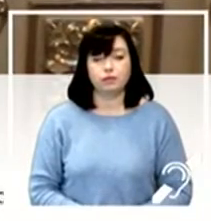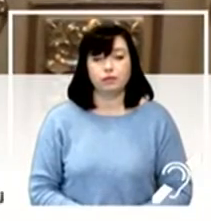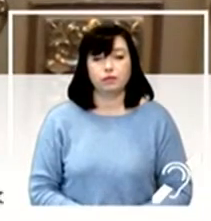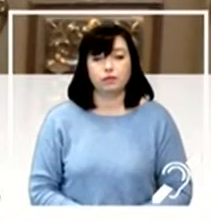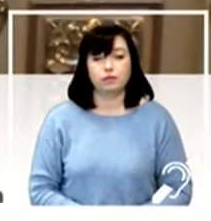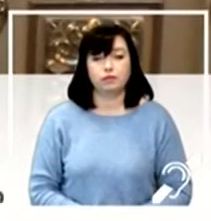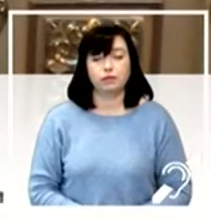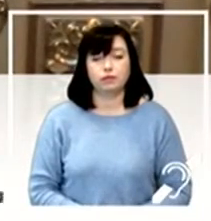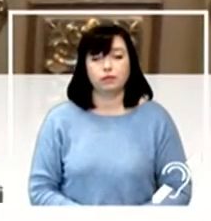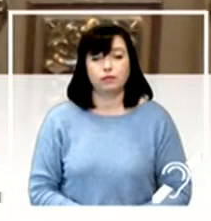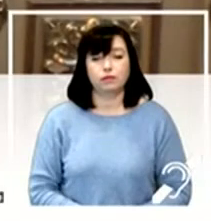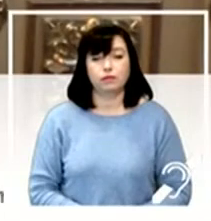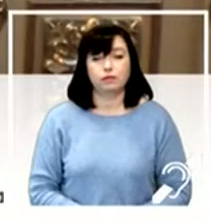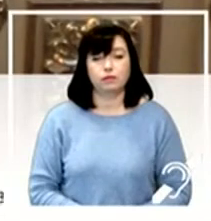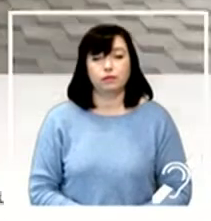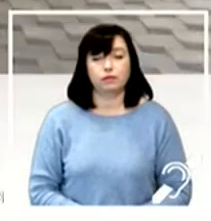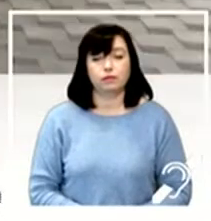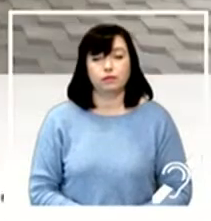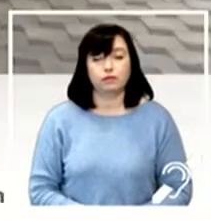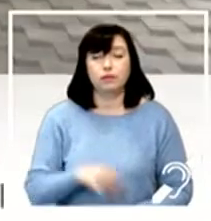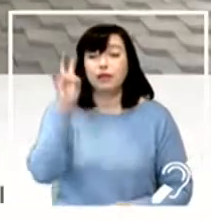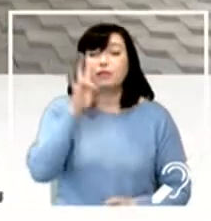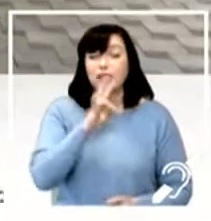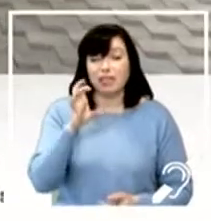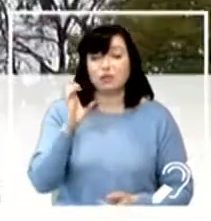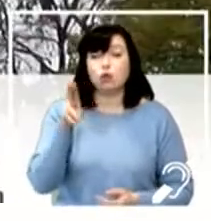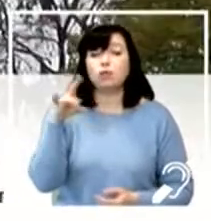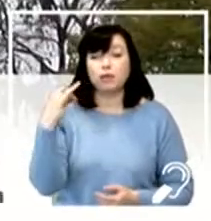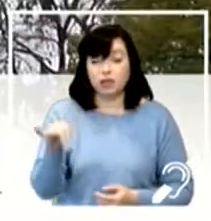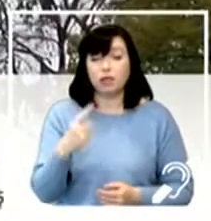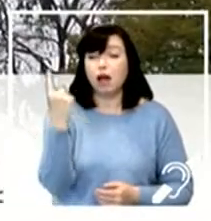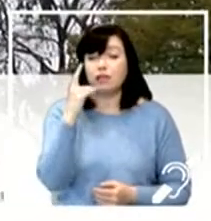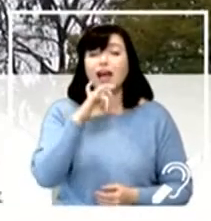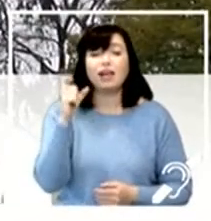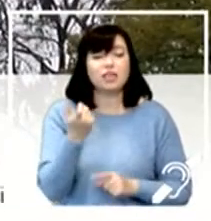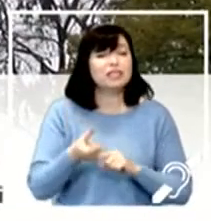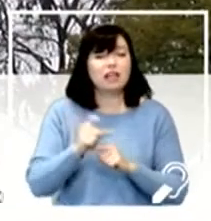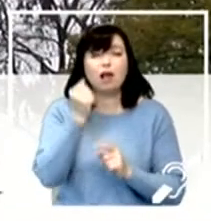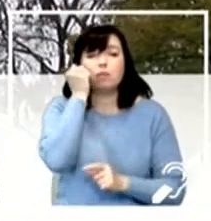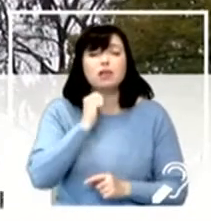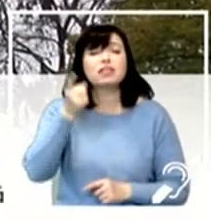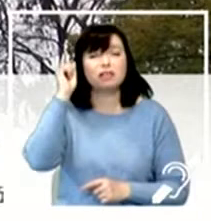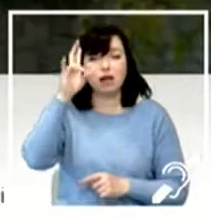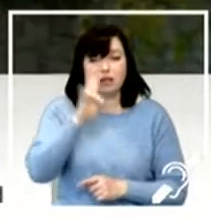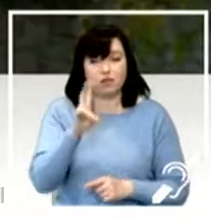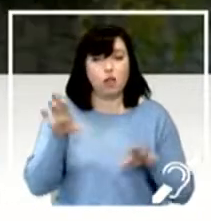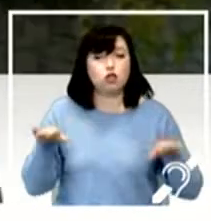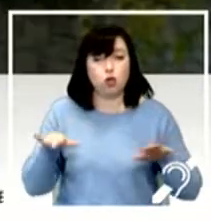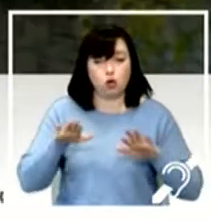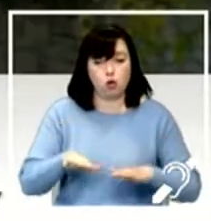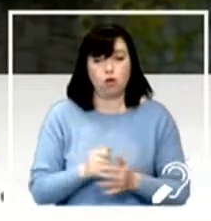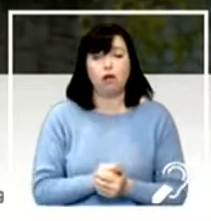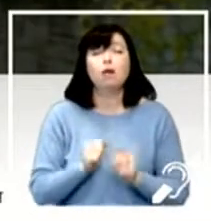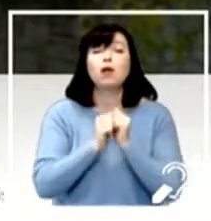pe frații noștri. Biserica Sfântul Dumitru este una dintre cele mai vechi din raionul Soroca. Ne rugăm